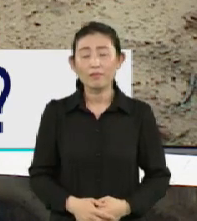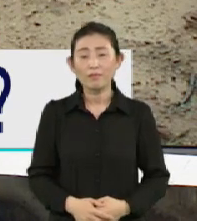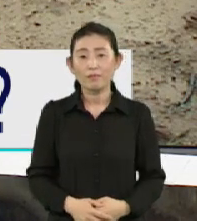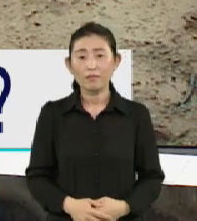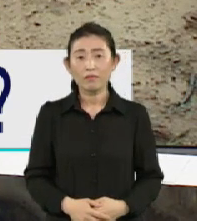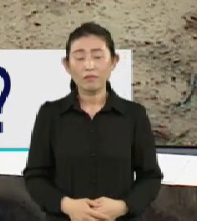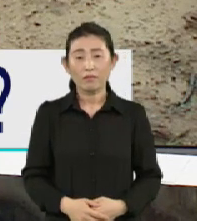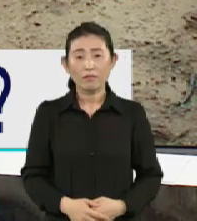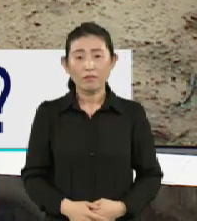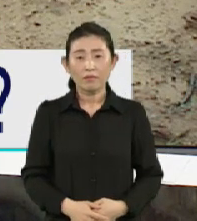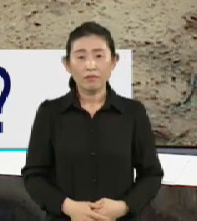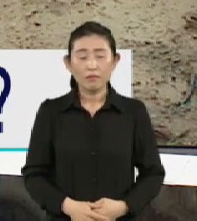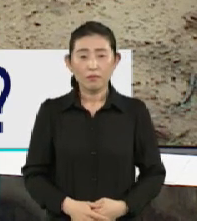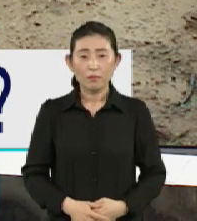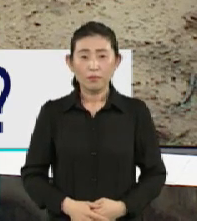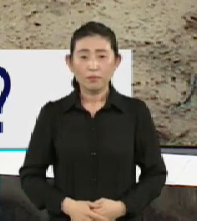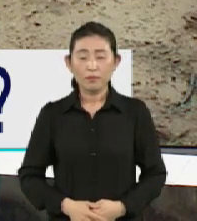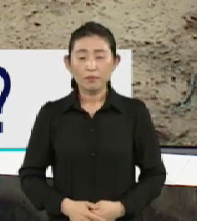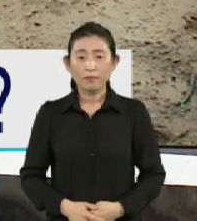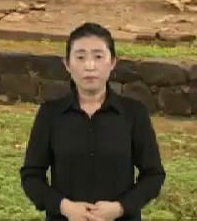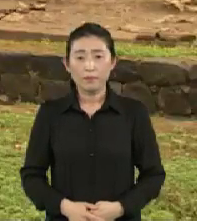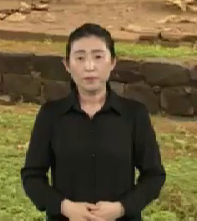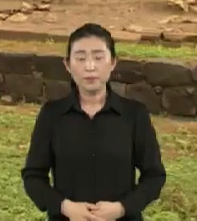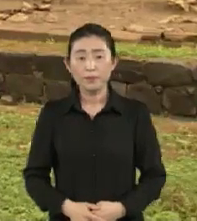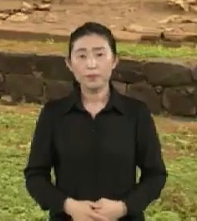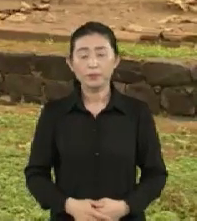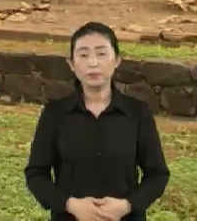발굴 현장을 다녀왔습니다.